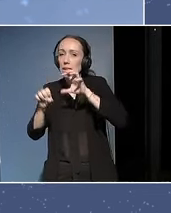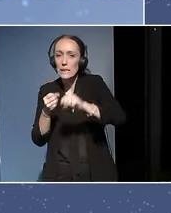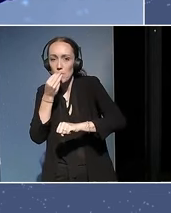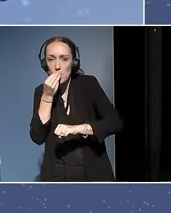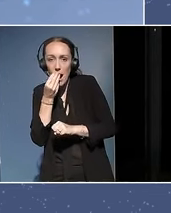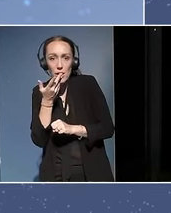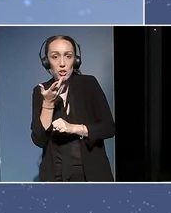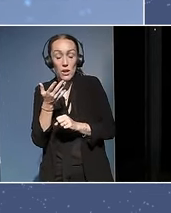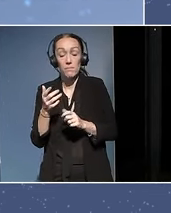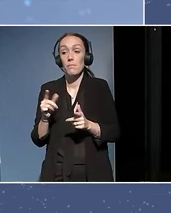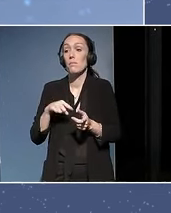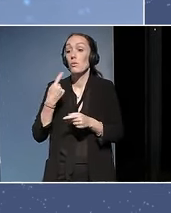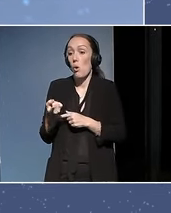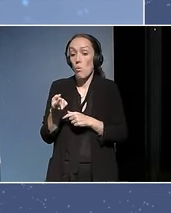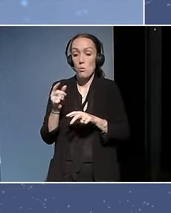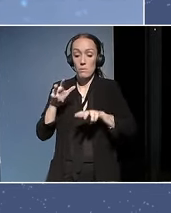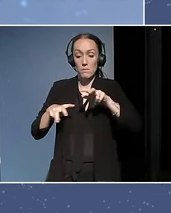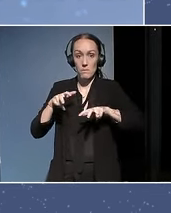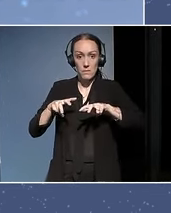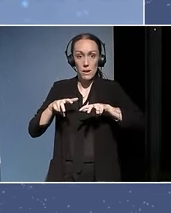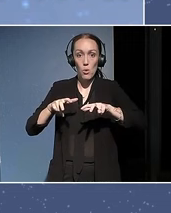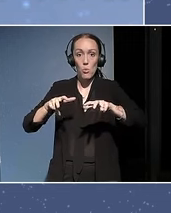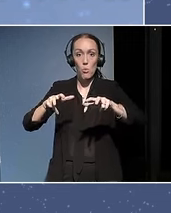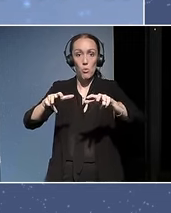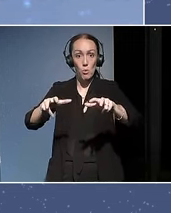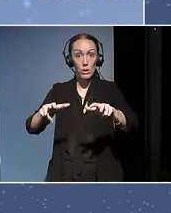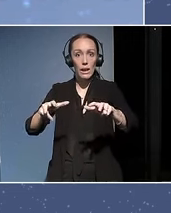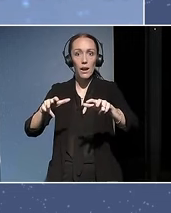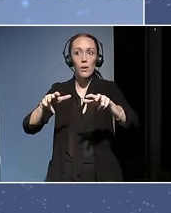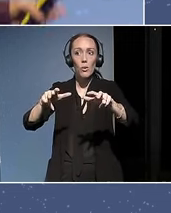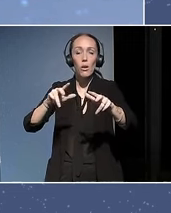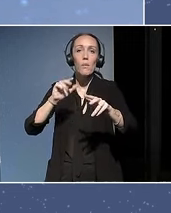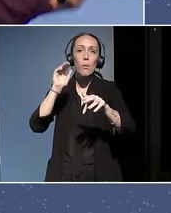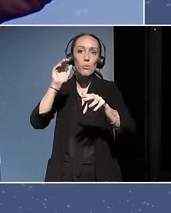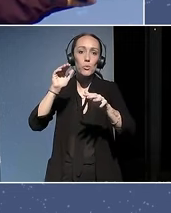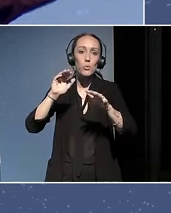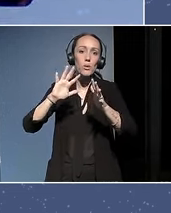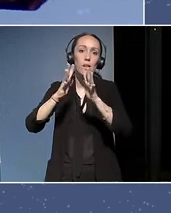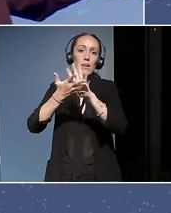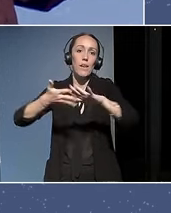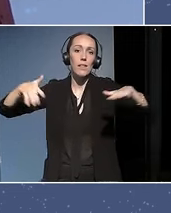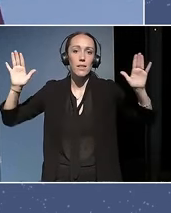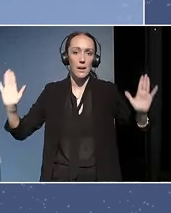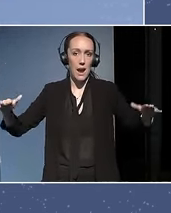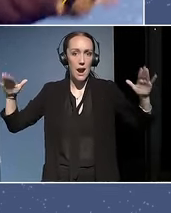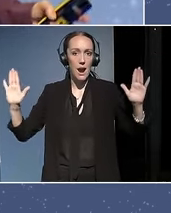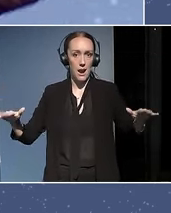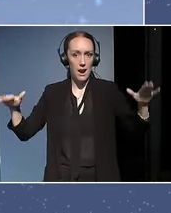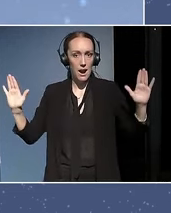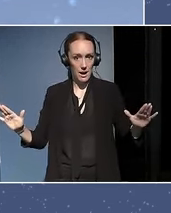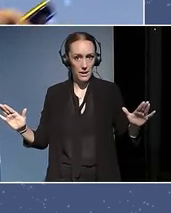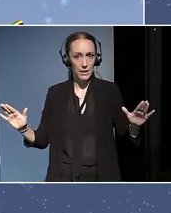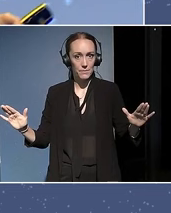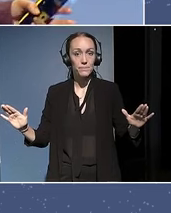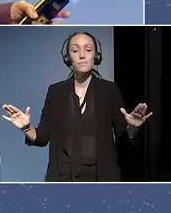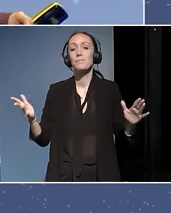allungati e ad un certo punto gli hanno permesso di spiccare il volo quelle tre dita predatorie degli allosauri e